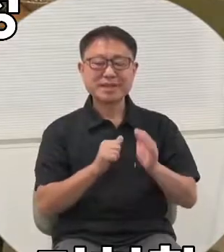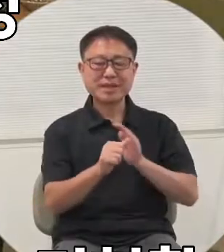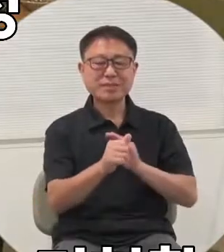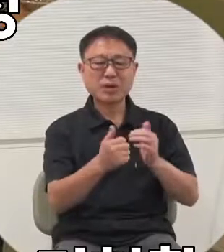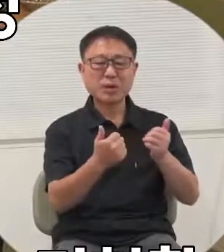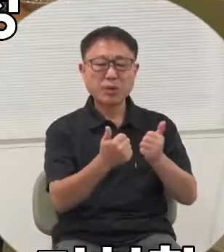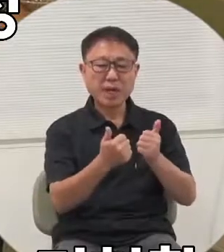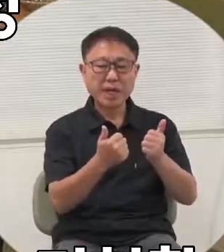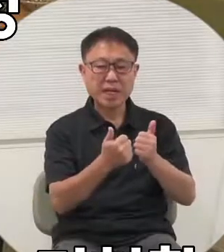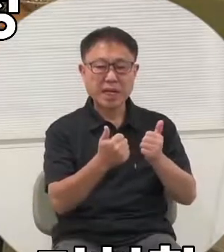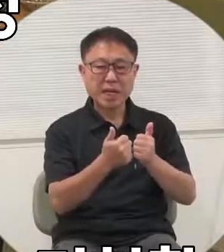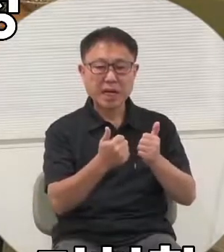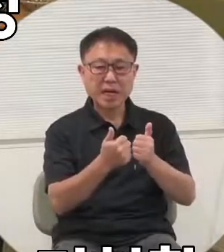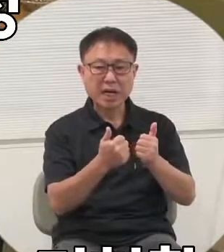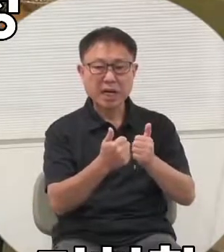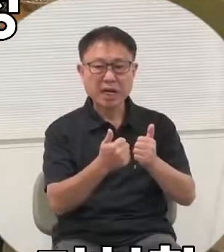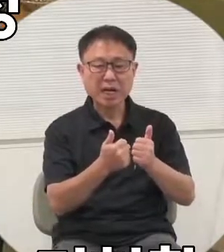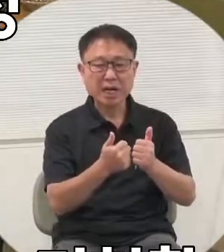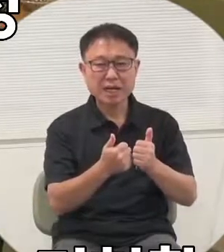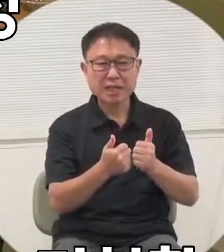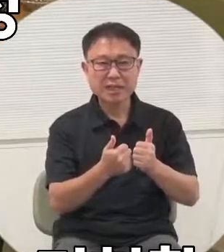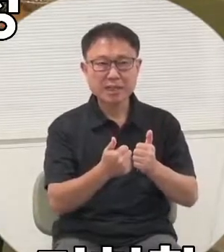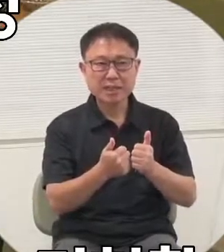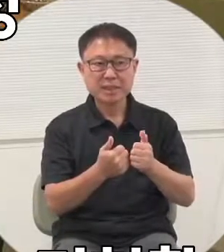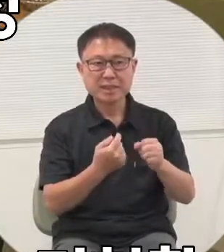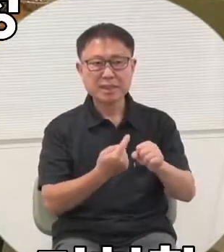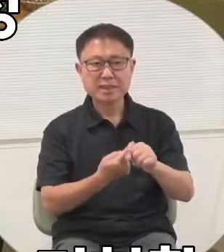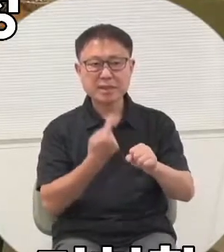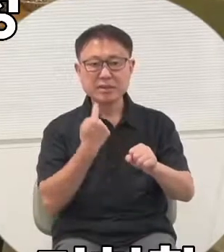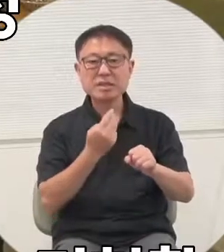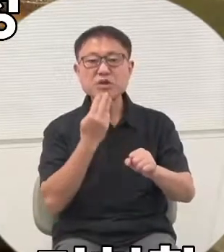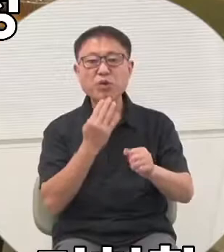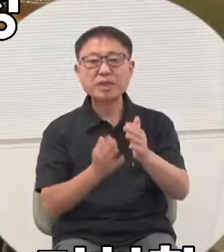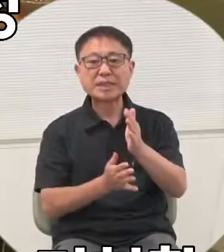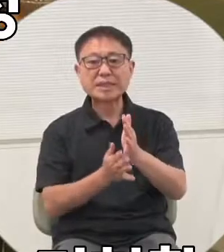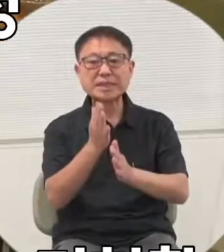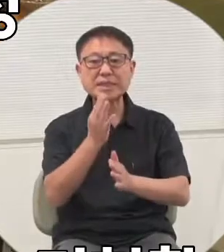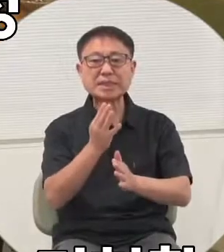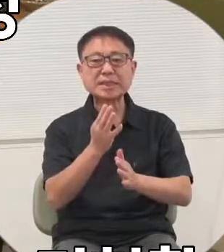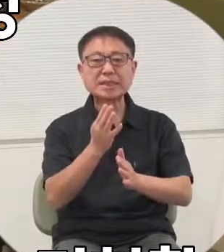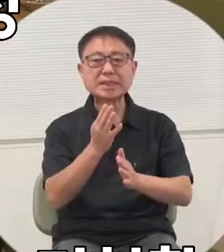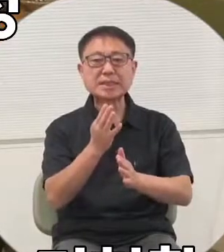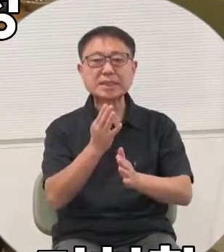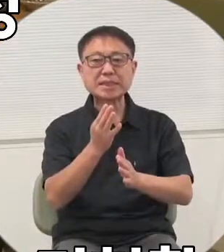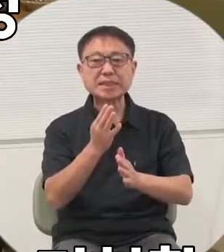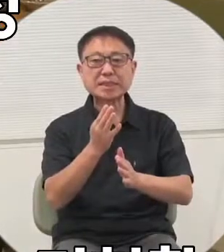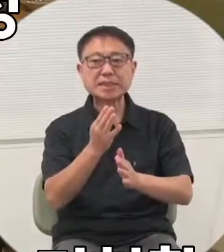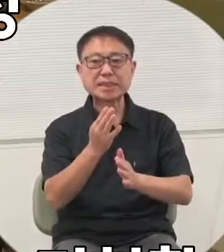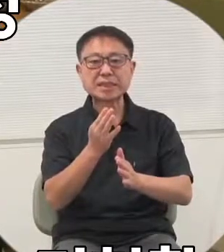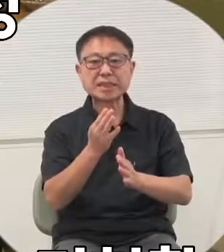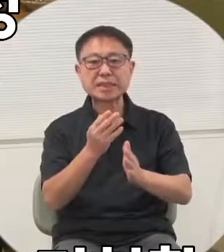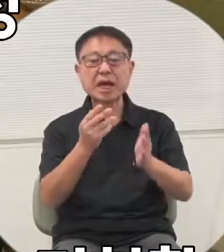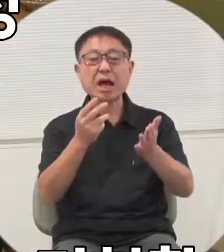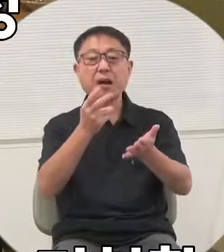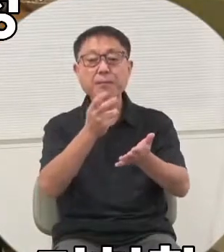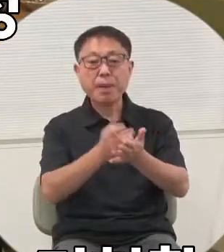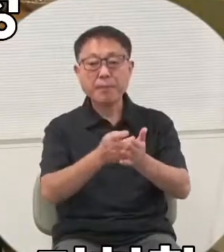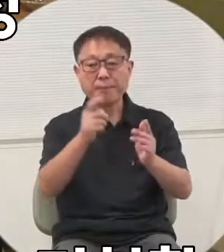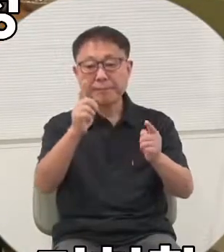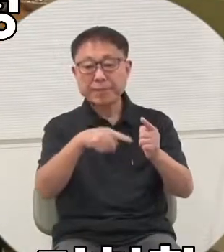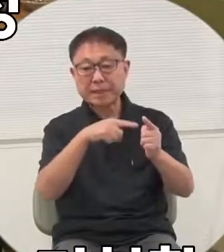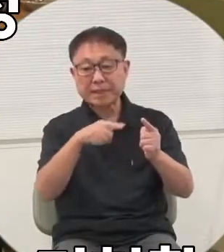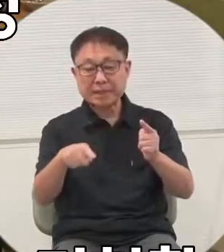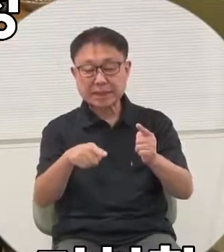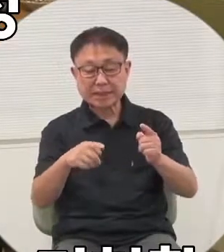자기 역할들을 8년 지나니까 작년에 서울시 법인협의회, 그러니까 마을 법인을 만들어서 또